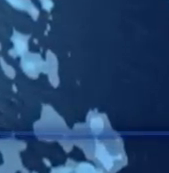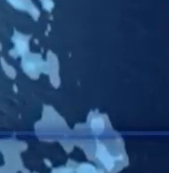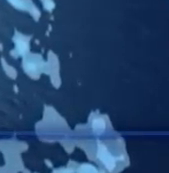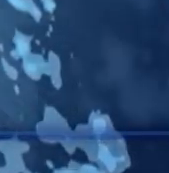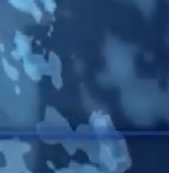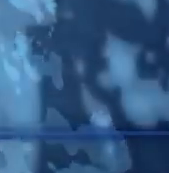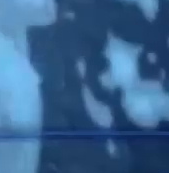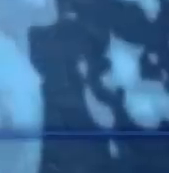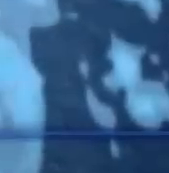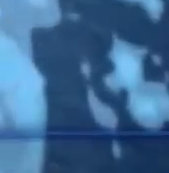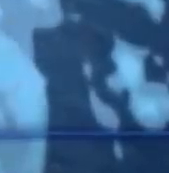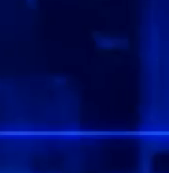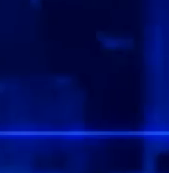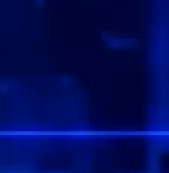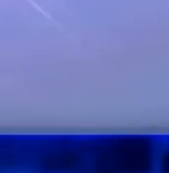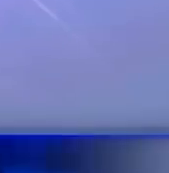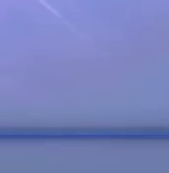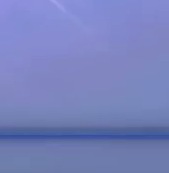sa Biyernes.